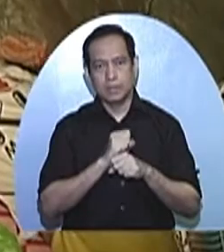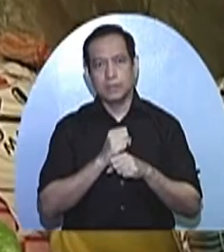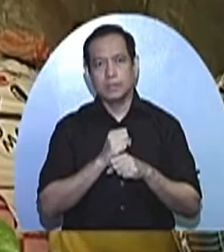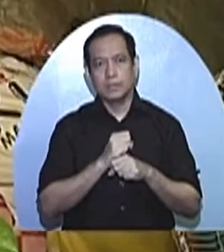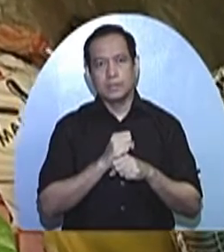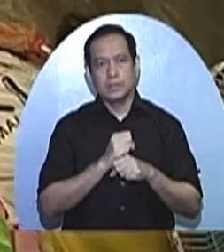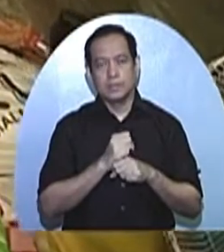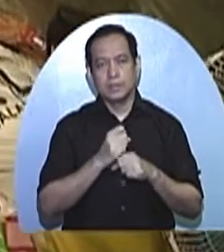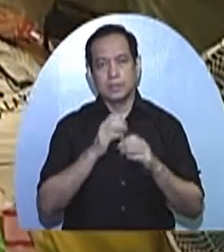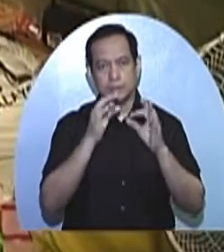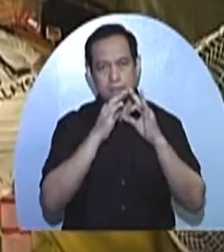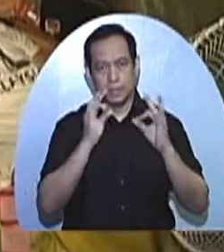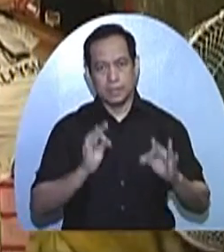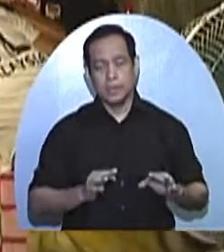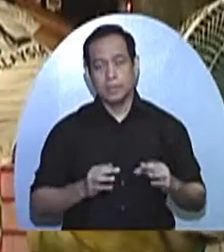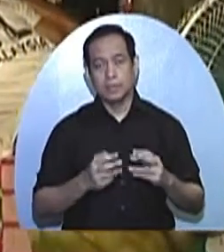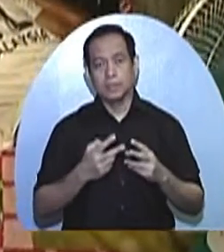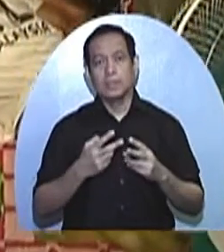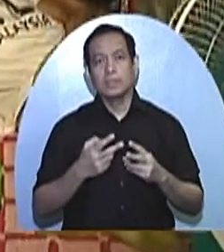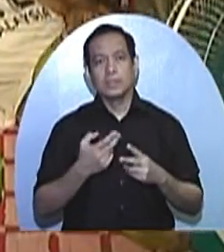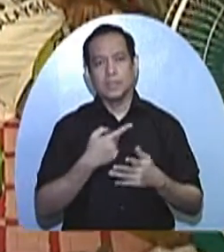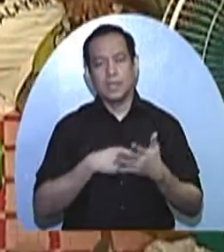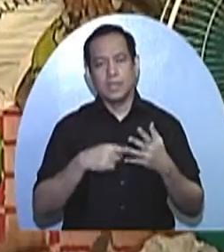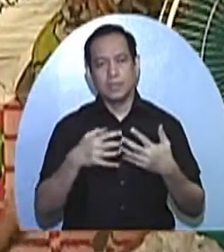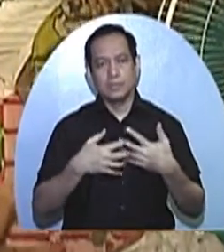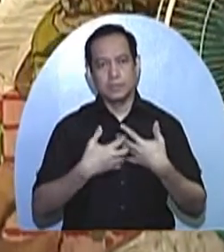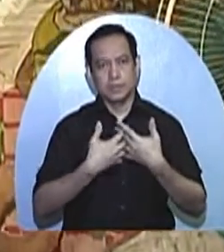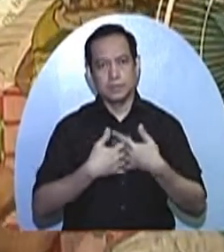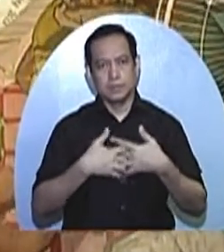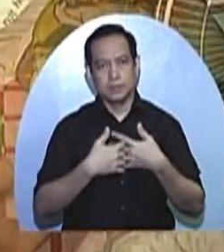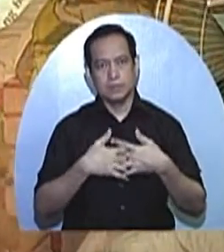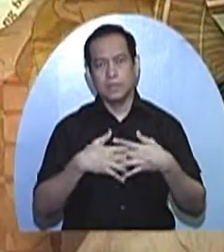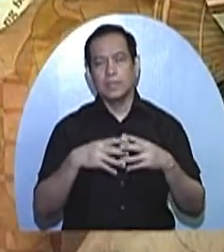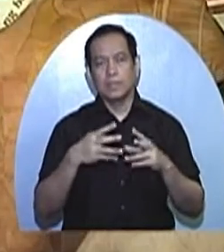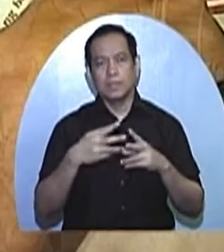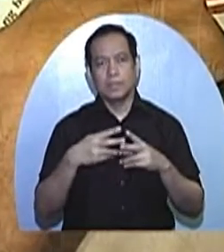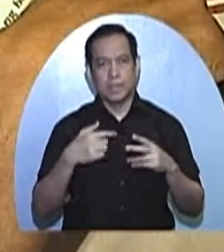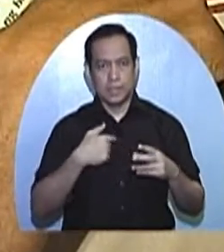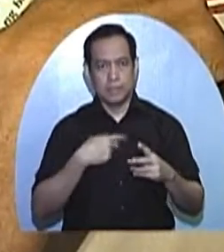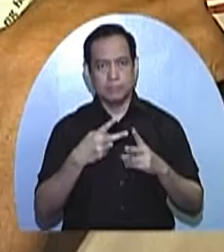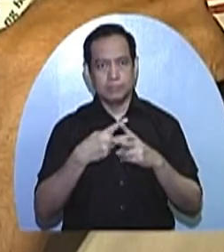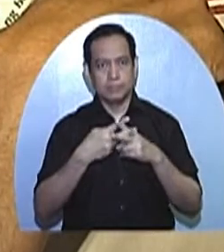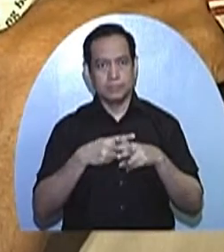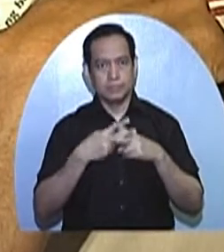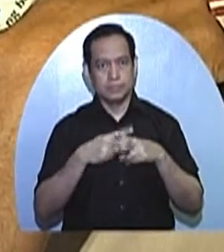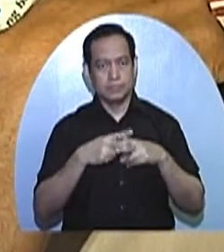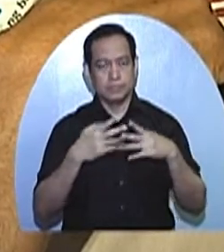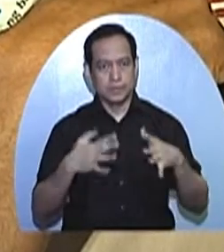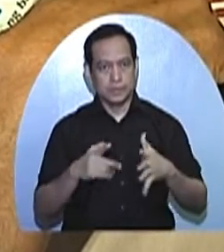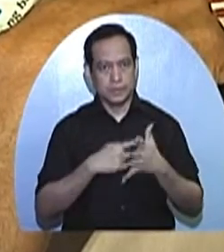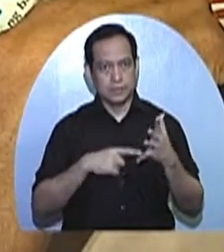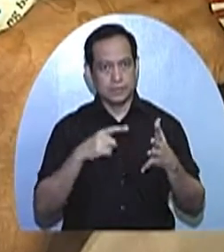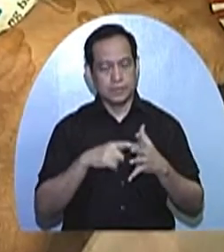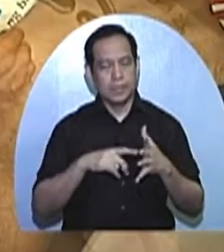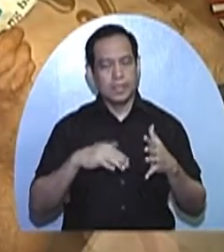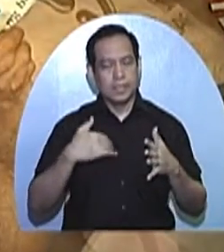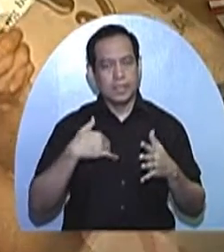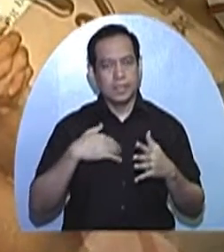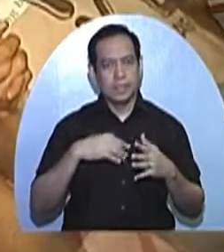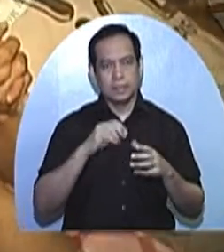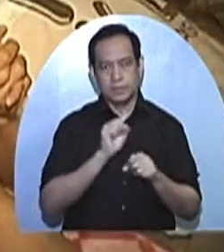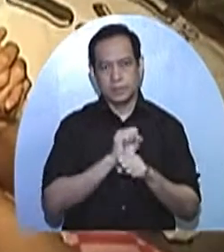ng mga motor. Isa po akong mekaniko na nag-aayos ng mga motor at doon po ako tumagal sa trabaho ko